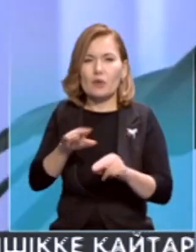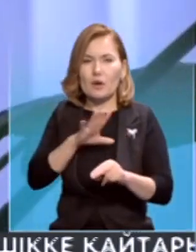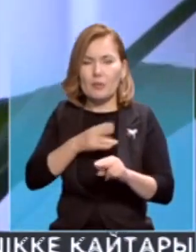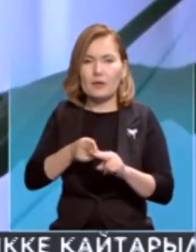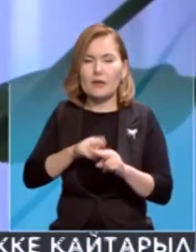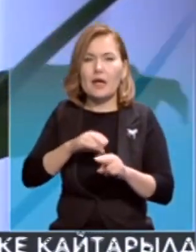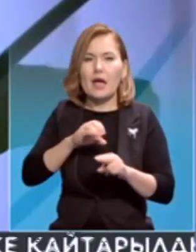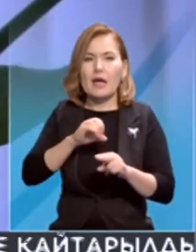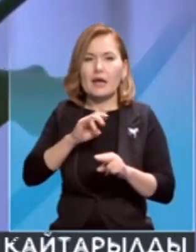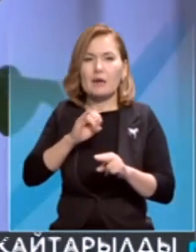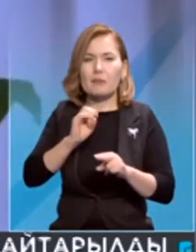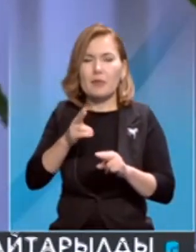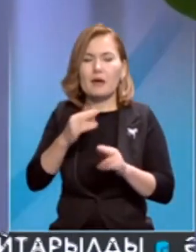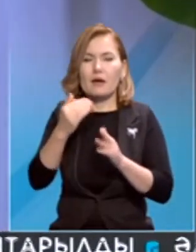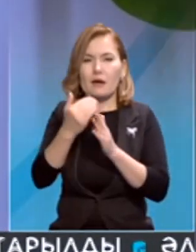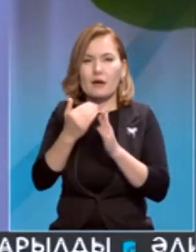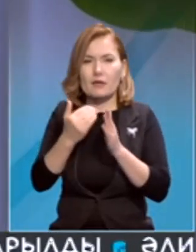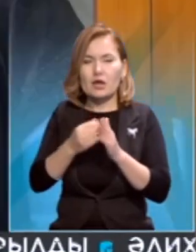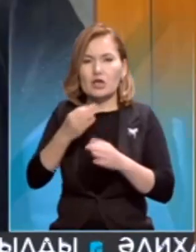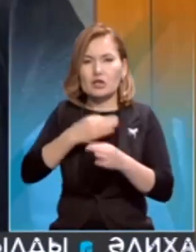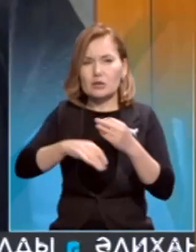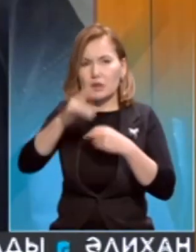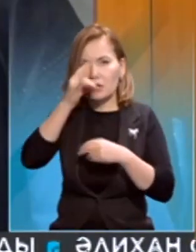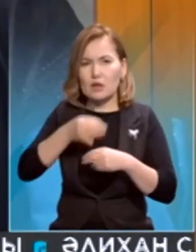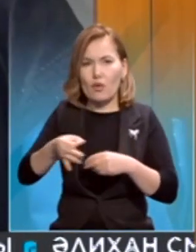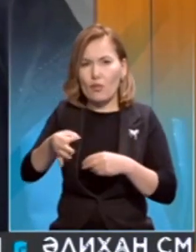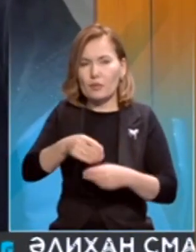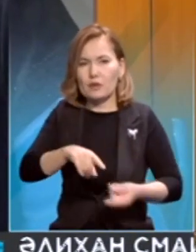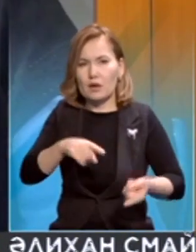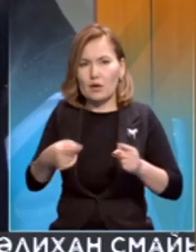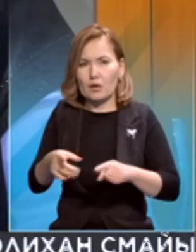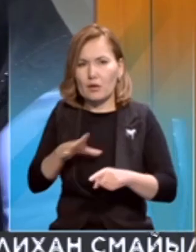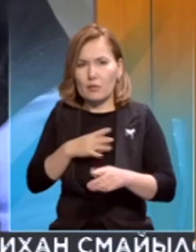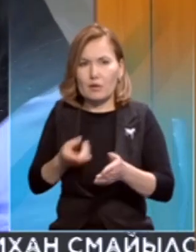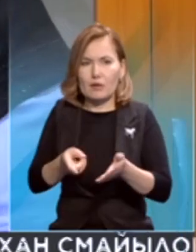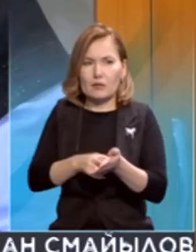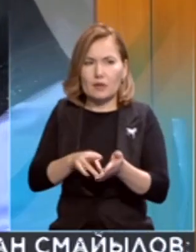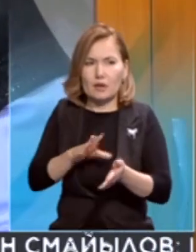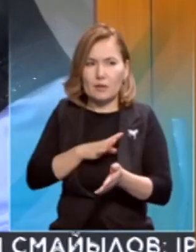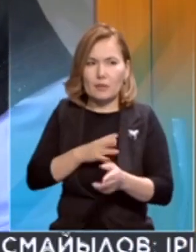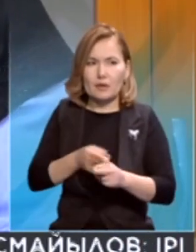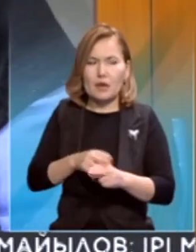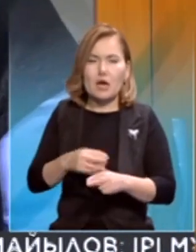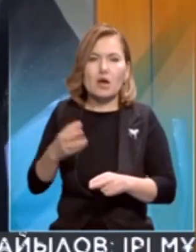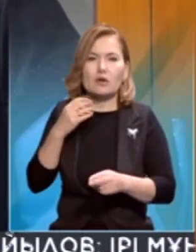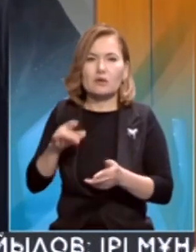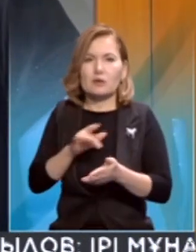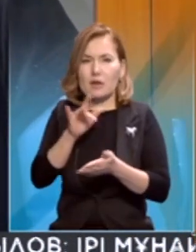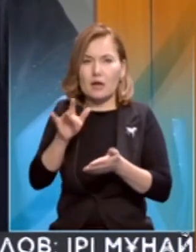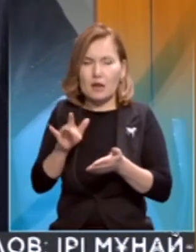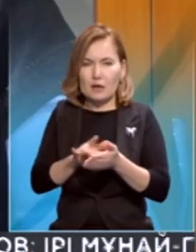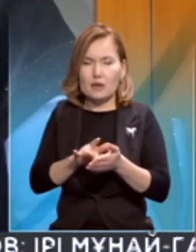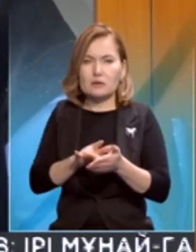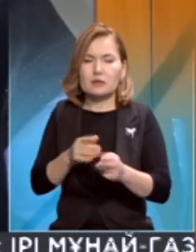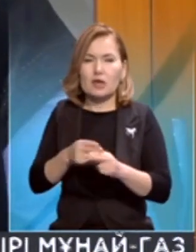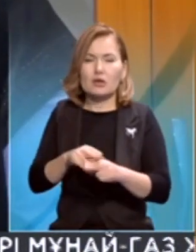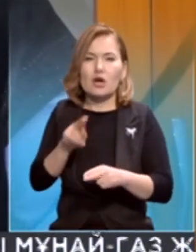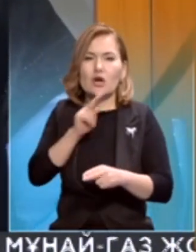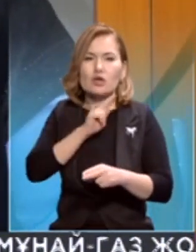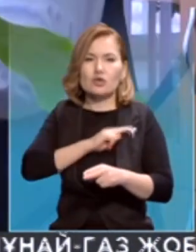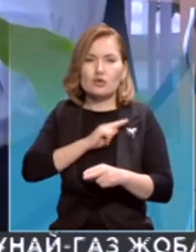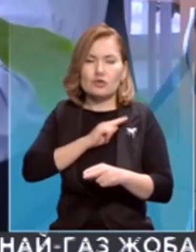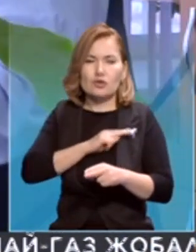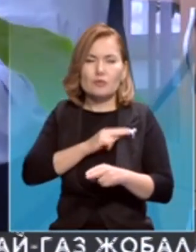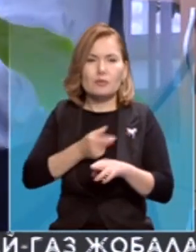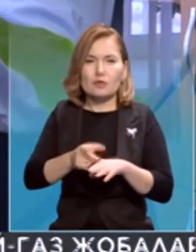еңбек бағдарламасы арқылы шығысқа қоныс аударған. Ол жерде енді қанша дегенмен жұмыс кішкене тапшылық, кішкене халық көп қой ол